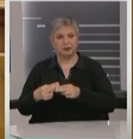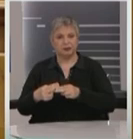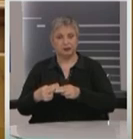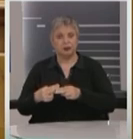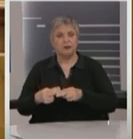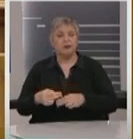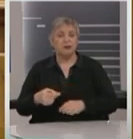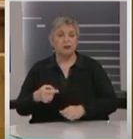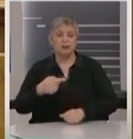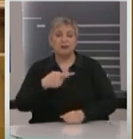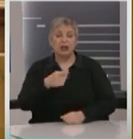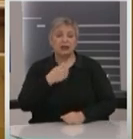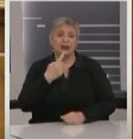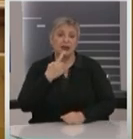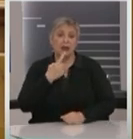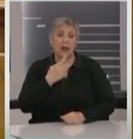στην περίοδο για την οποία